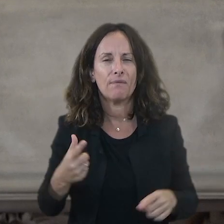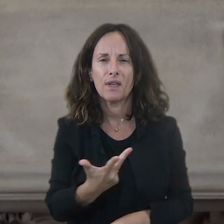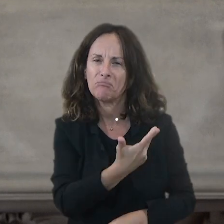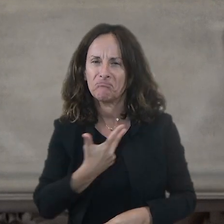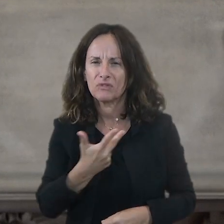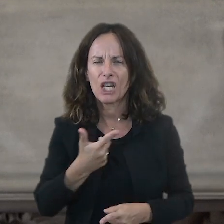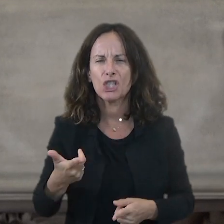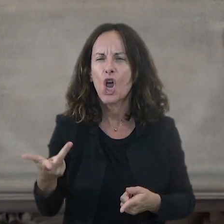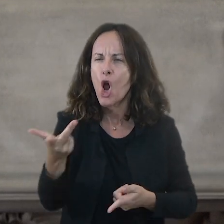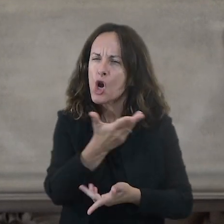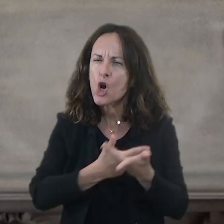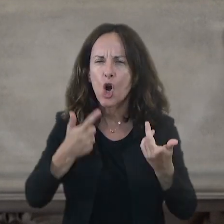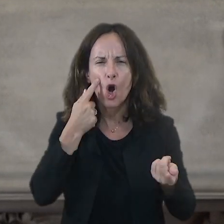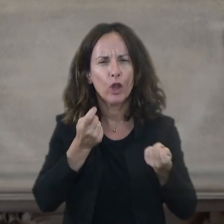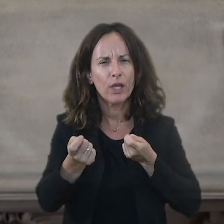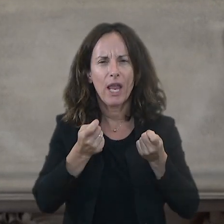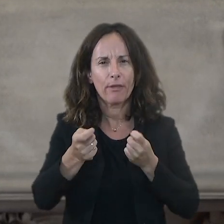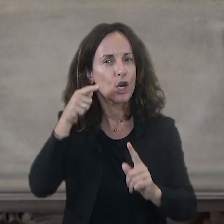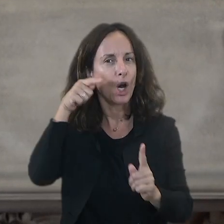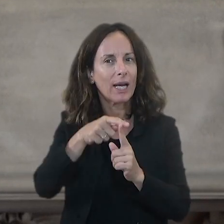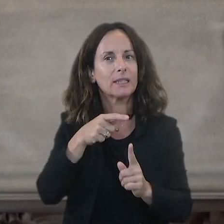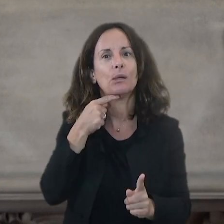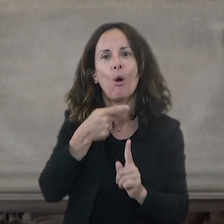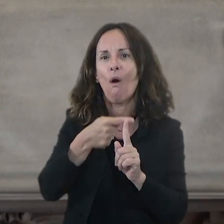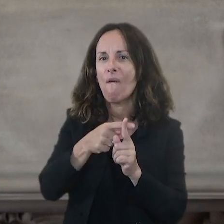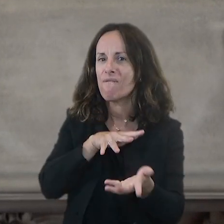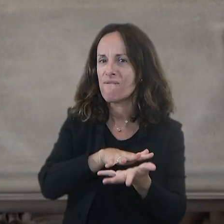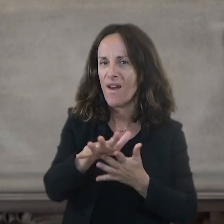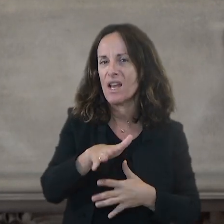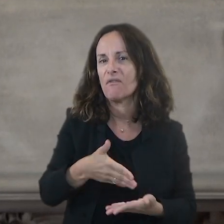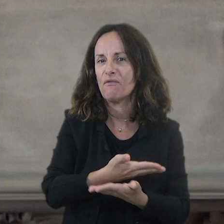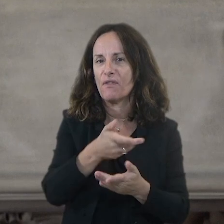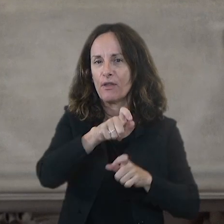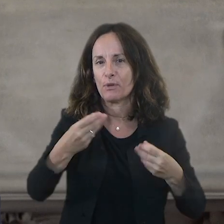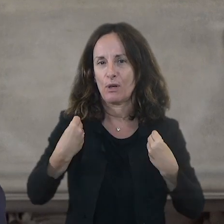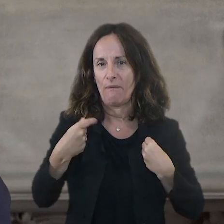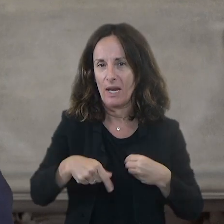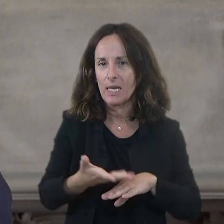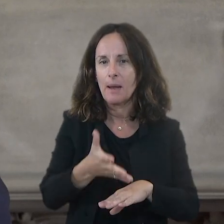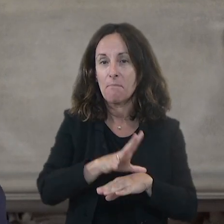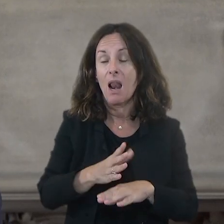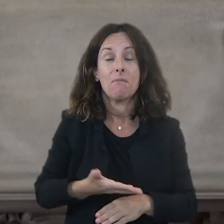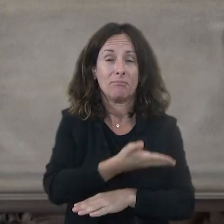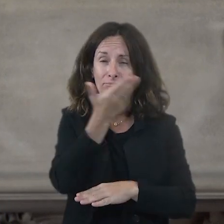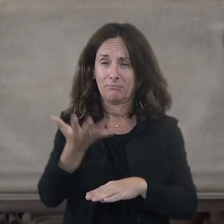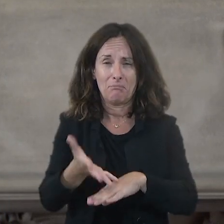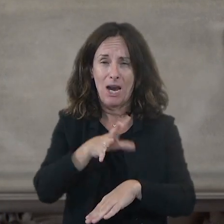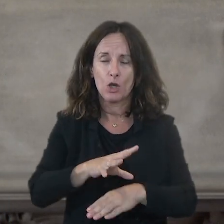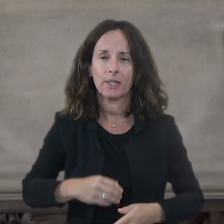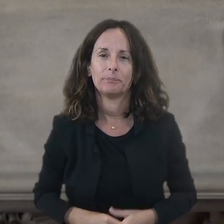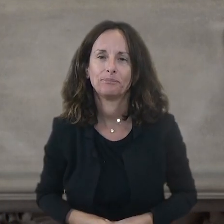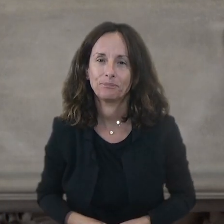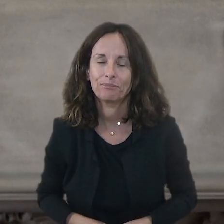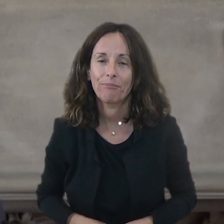clara de feina en benefici de tots els mallorquins i de tots els palmesans. Com el bé dit Esbalda,